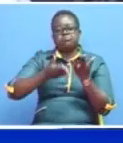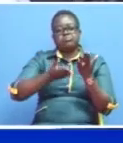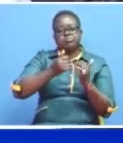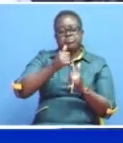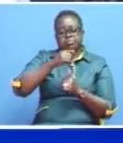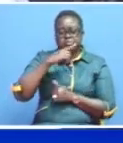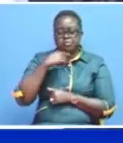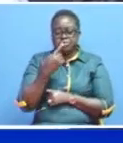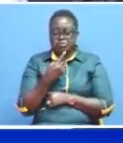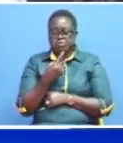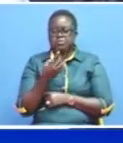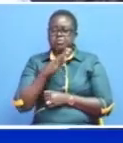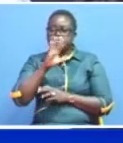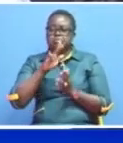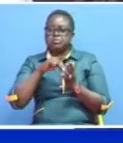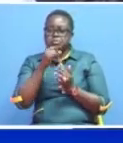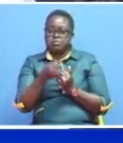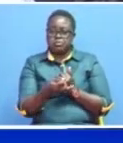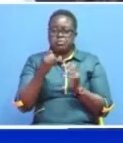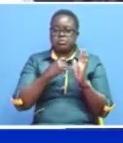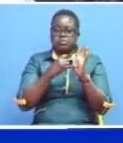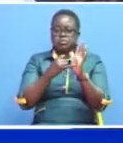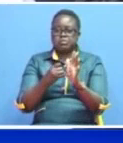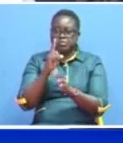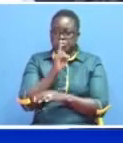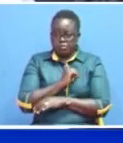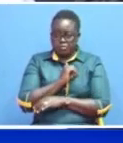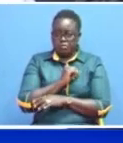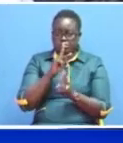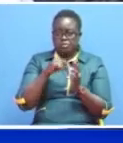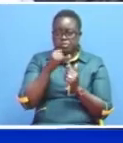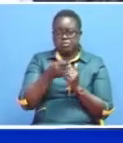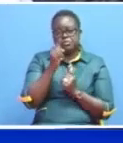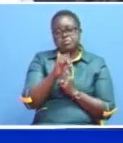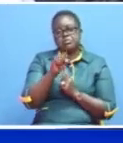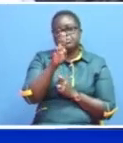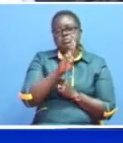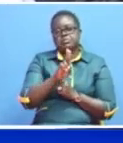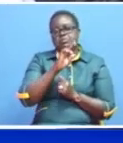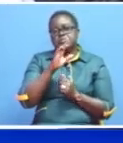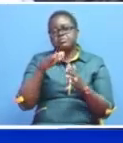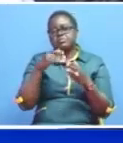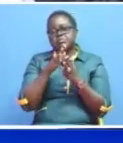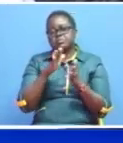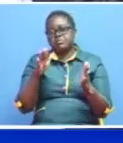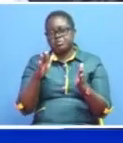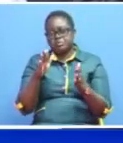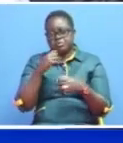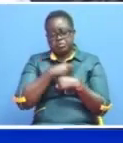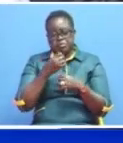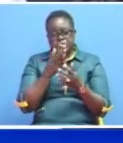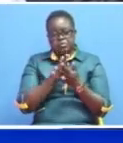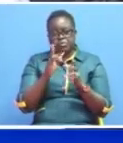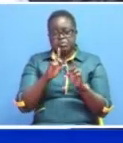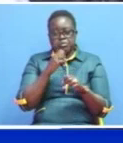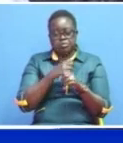vya hii. Yo kila project katika ila identified. Kila project naote kutumia mbeza siyana. Nikenda withi yetu hithi contracting